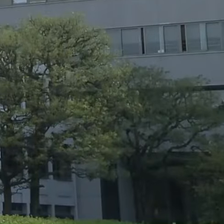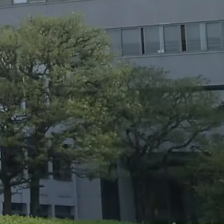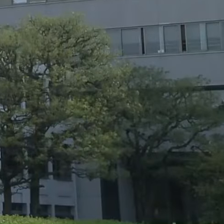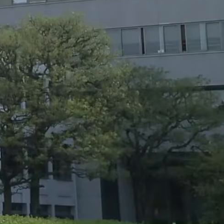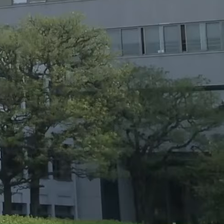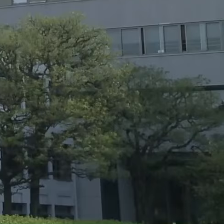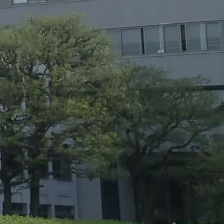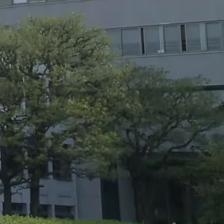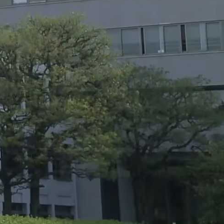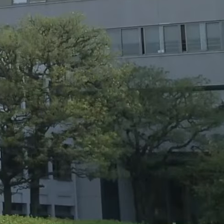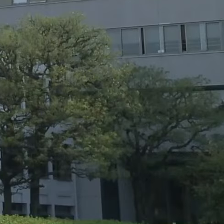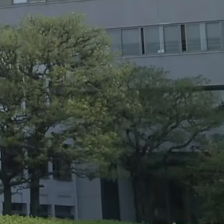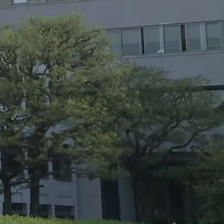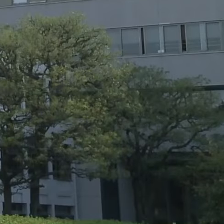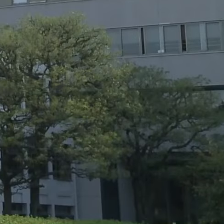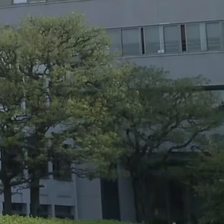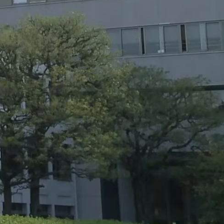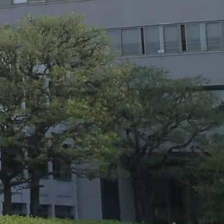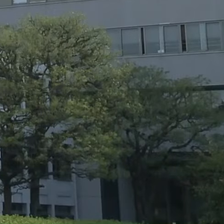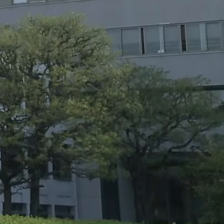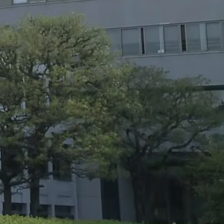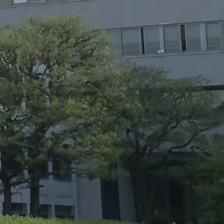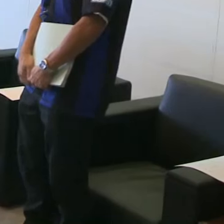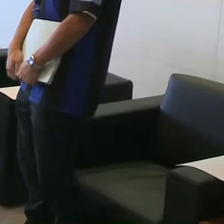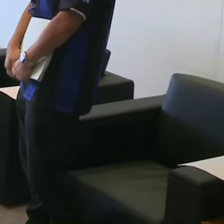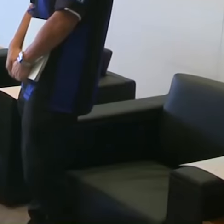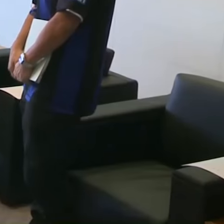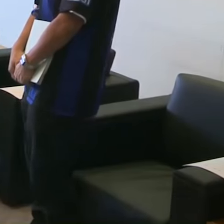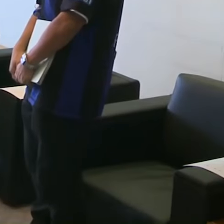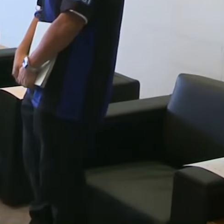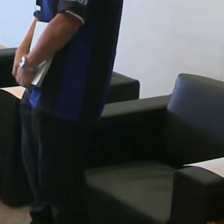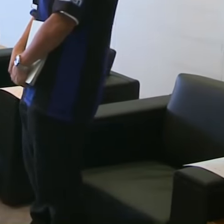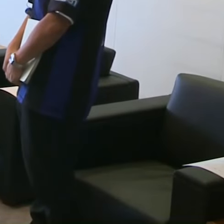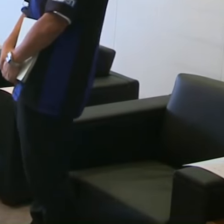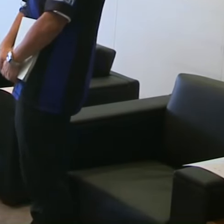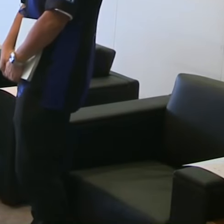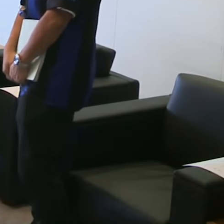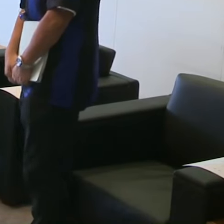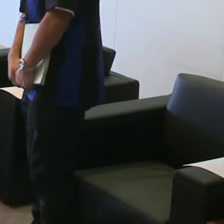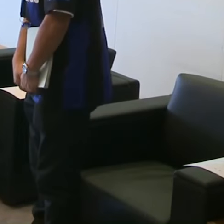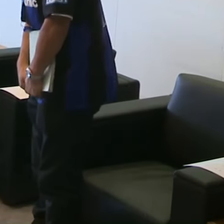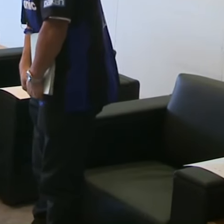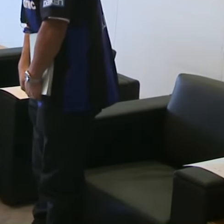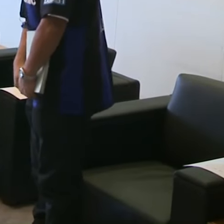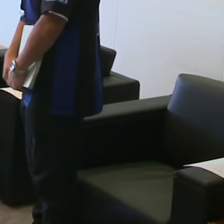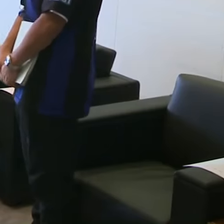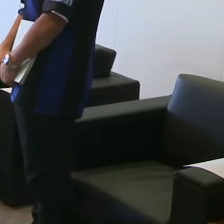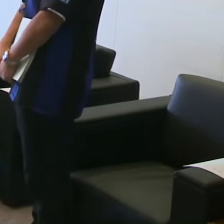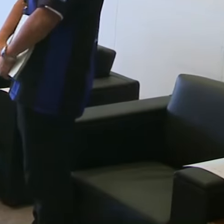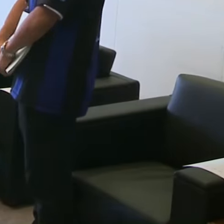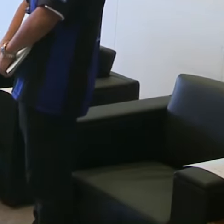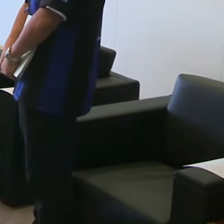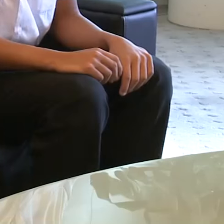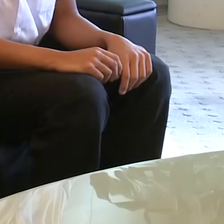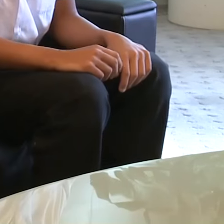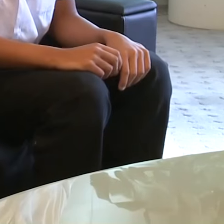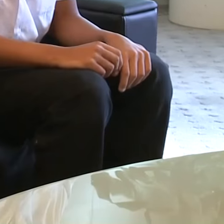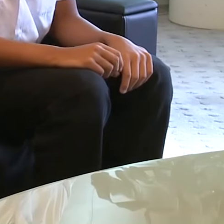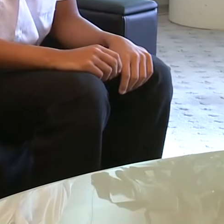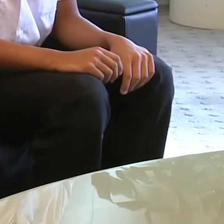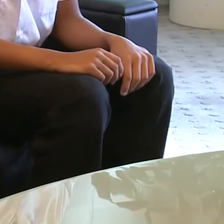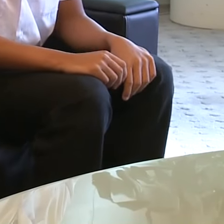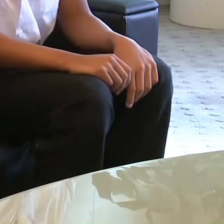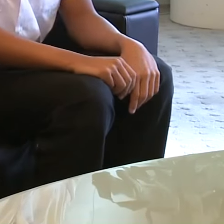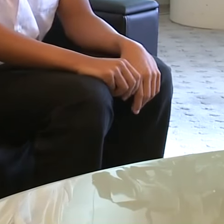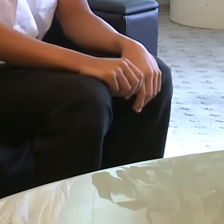10月7日ウインドサーフィンの世界大会に出場する山田中学校の内藤慎之助選手が後藤圭二